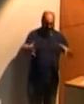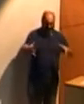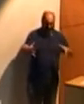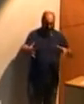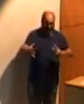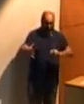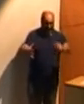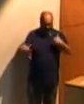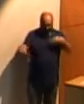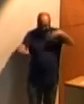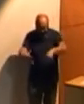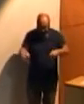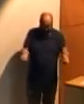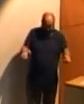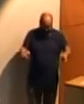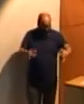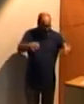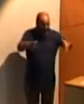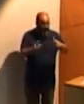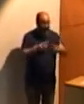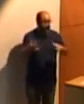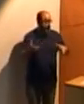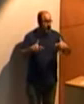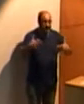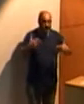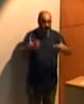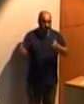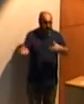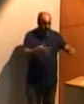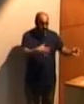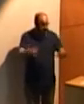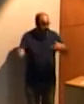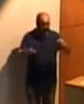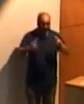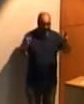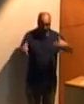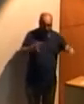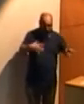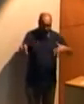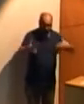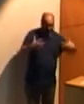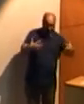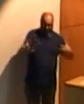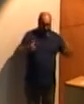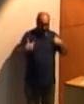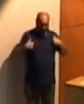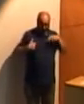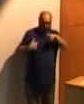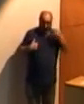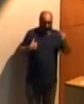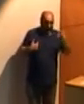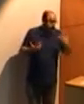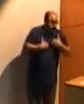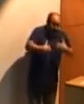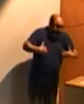en devenir il y a des espaces dynamique plastique et l'humain et le scientifique et pourquoi pas